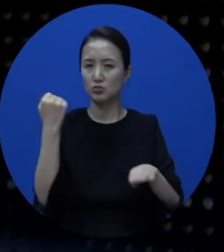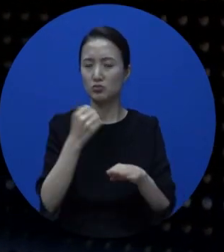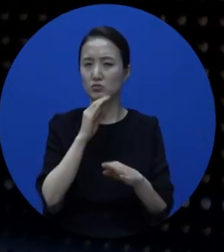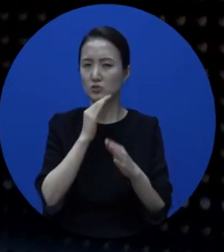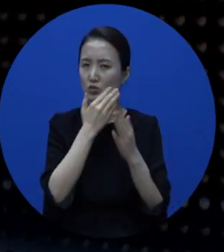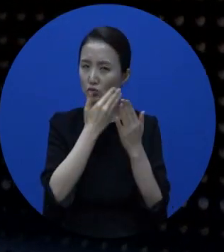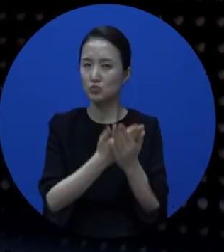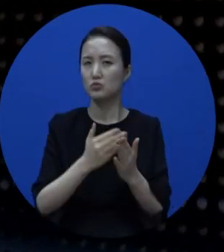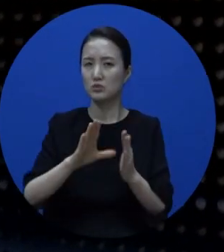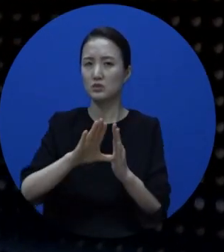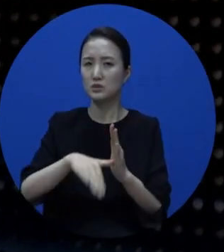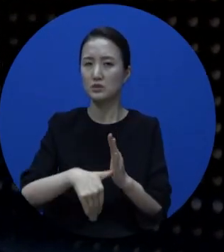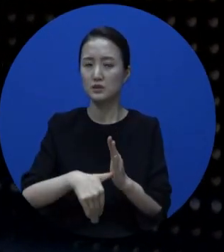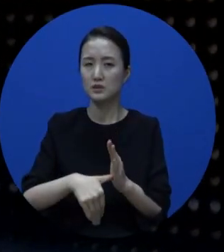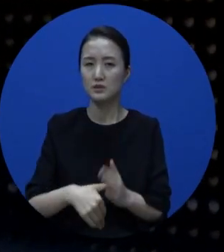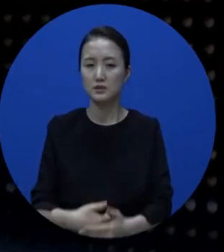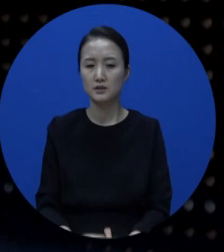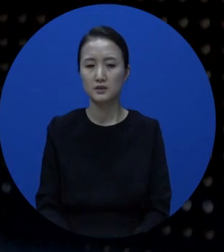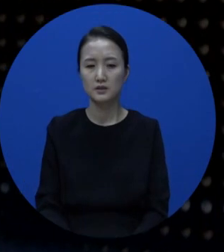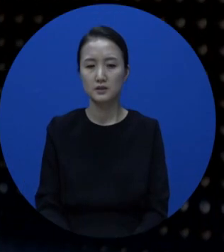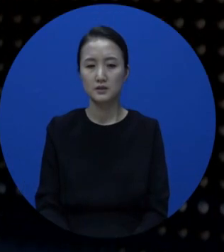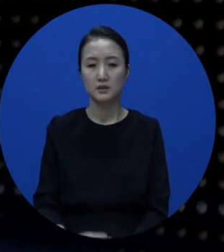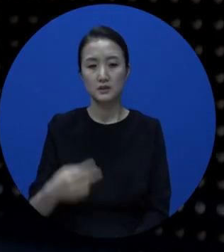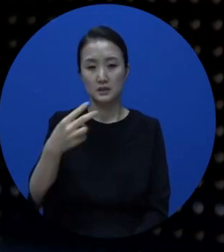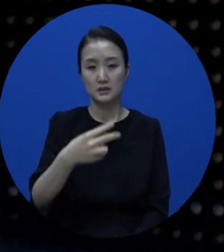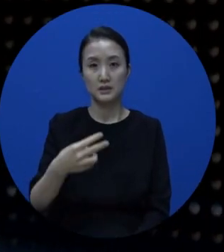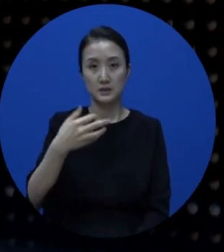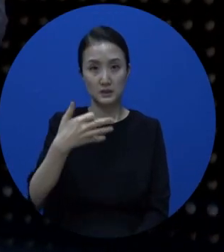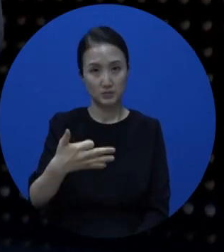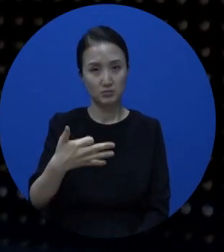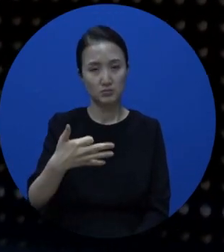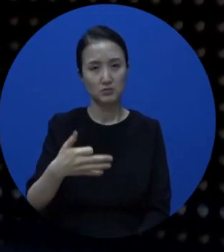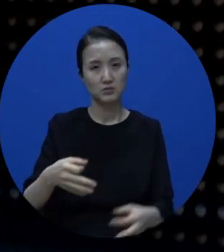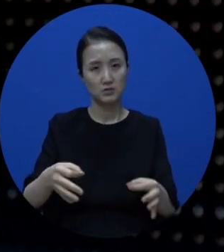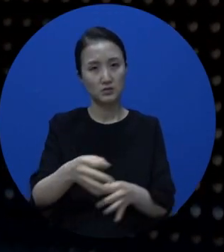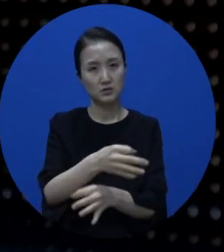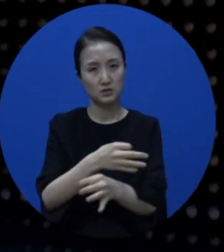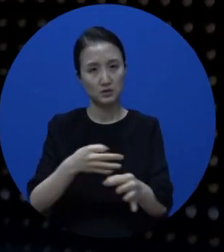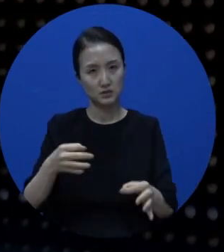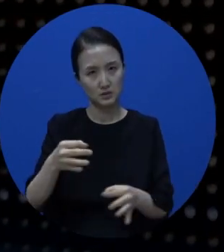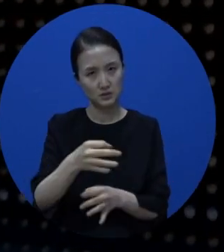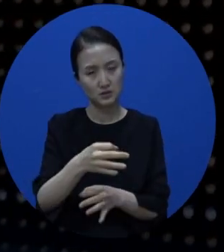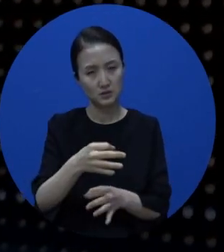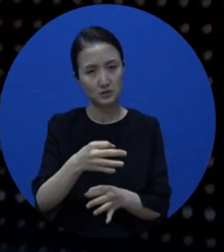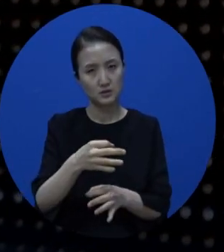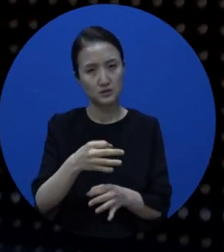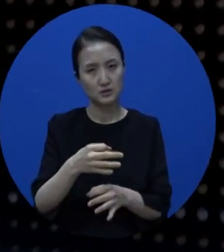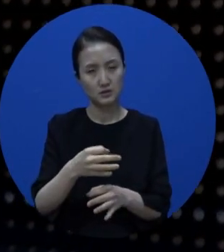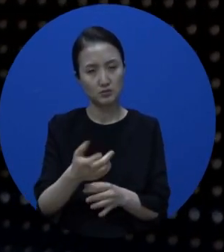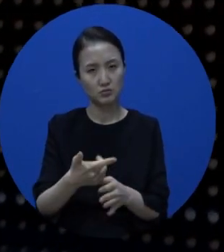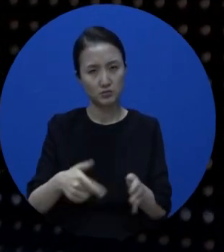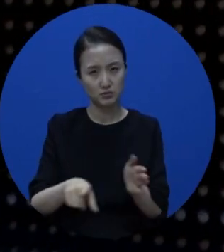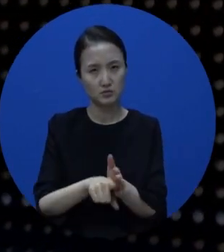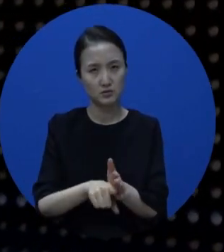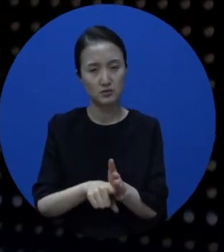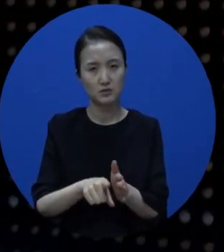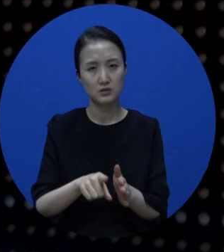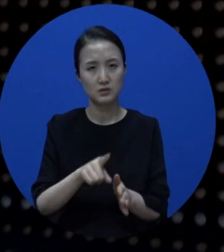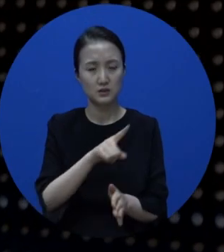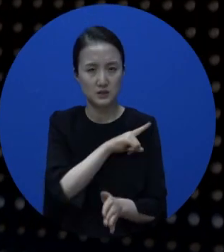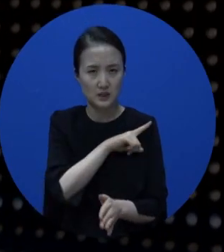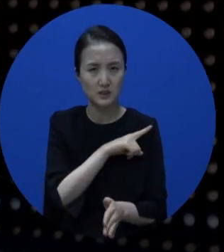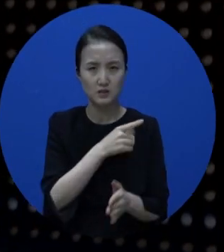점이 다 라고 정의 내렸어요 그게 2재 입니다 그리고 2019년 경제 의 주인공은 제 개인적으로